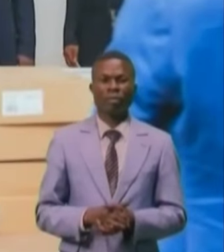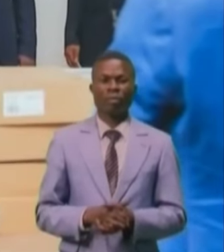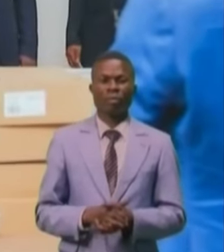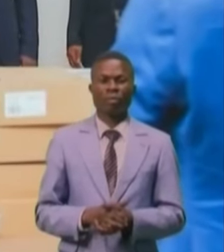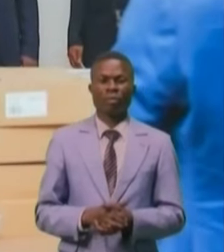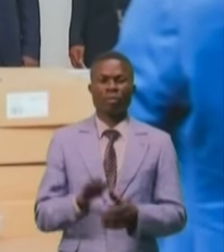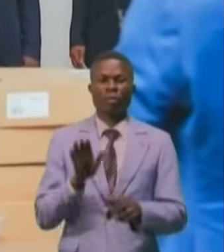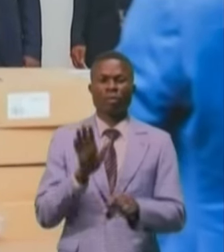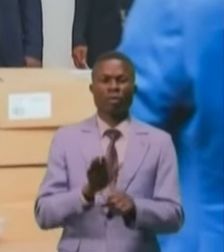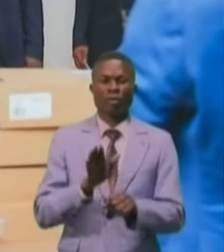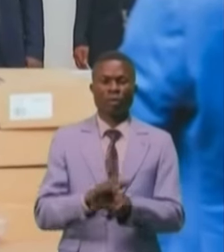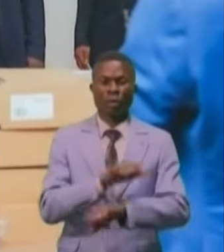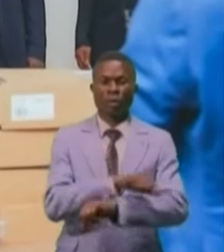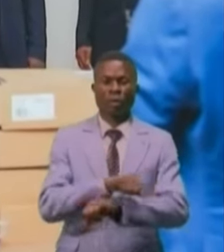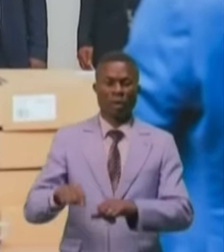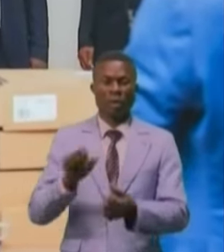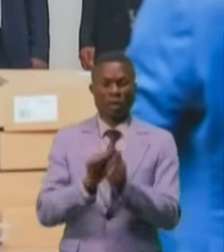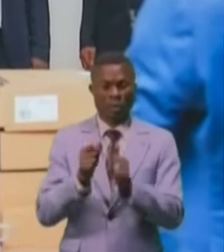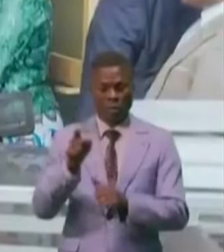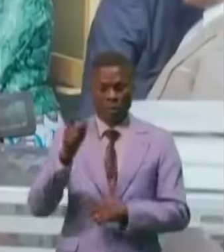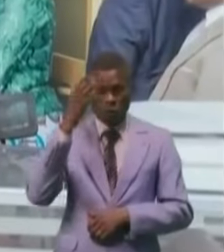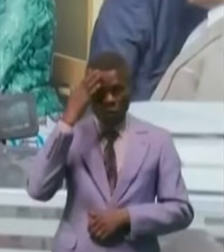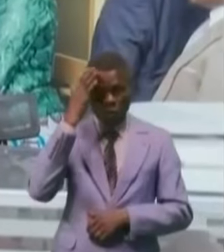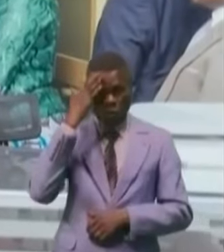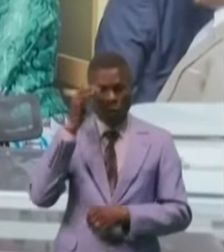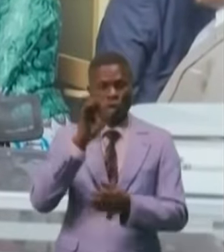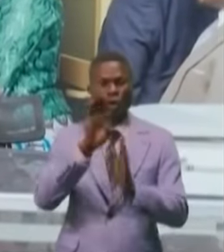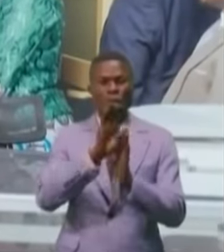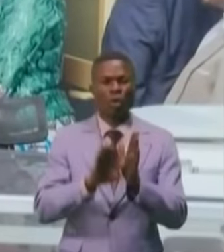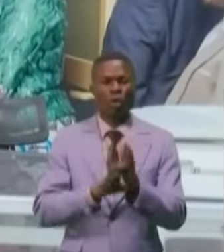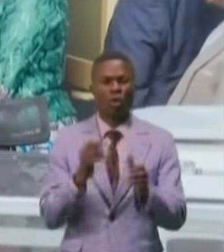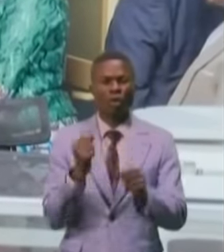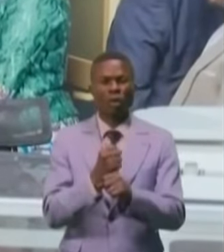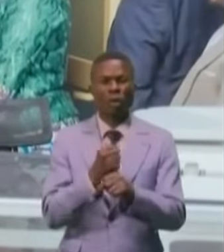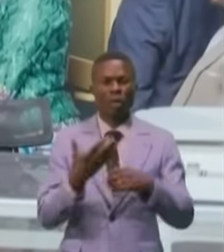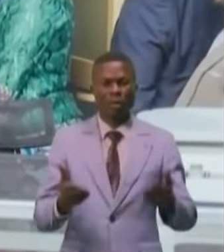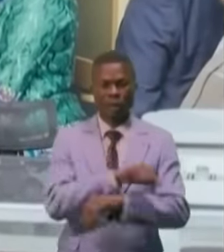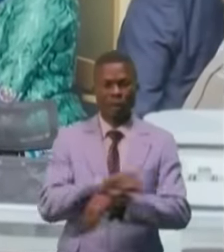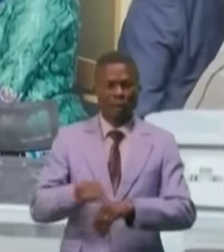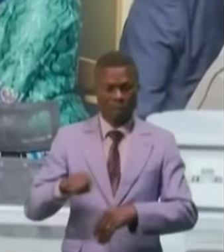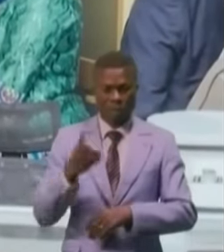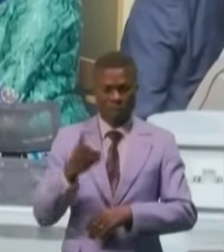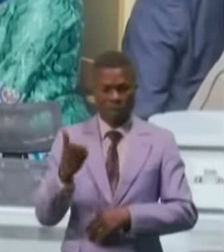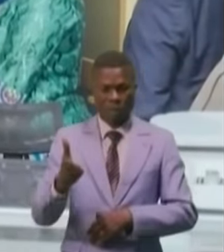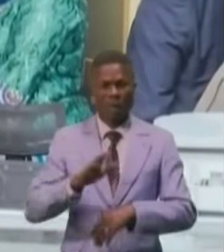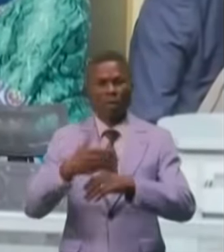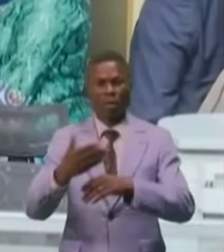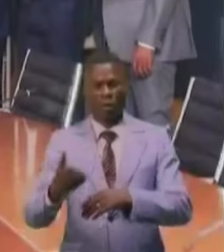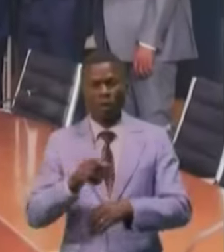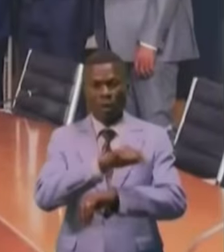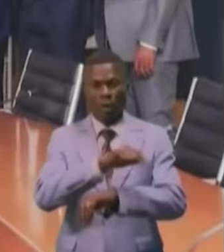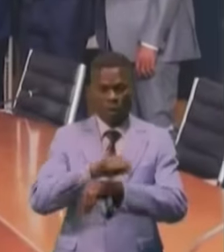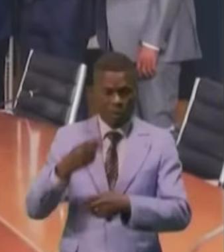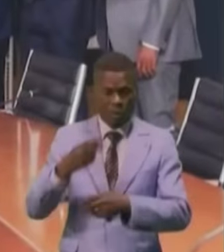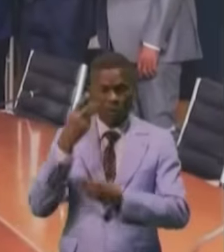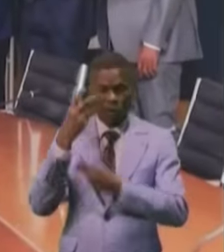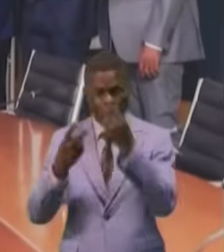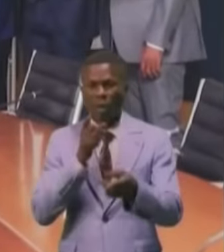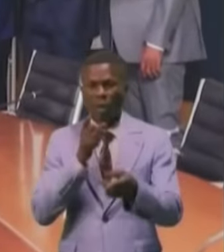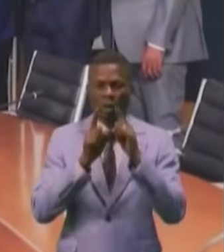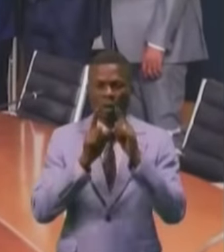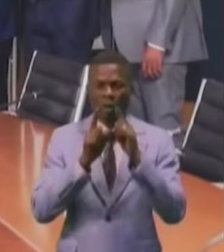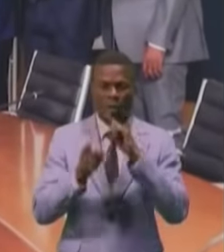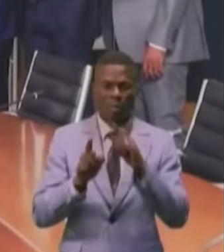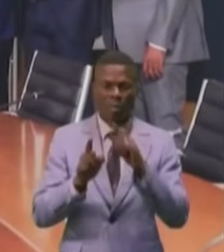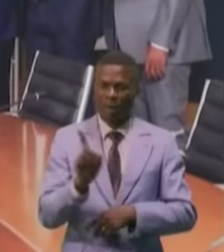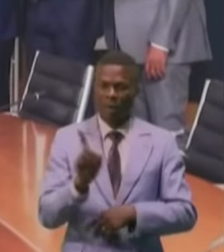de son cabinet. Question pour lui de palper les conditions de travail de son administration. Après le tour de bureau, il s'est entretenu tour à tour